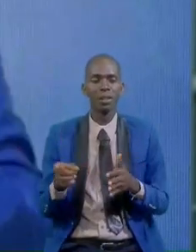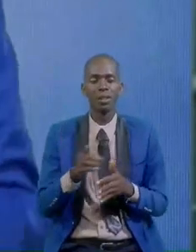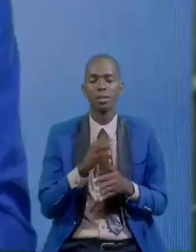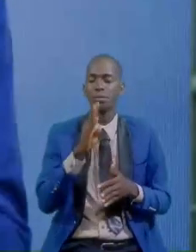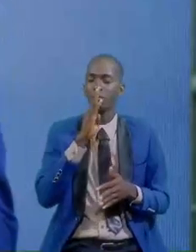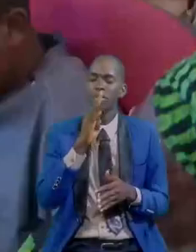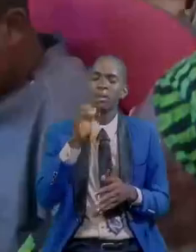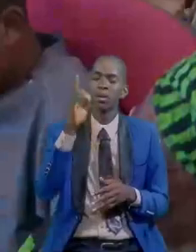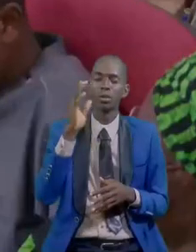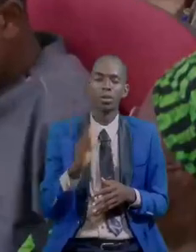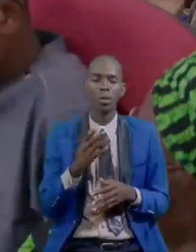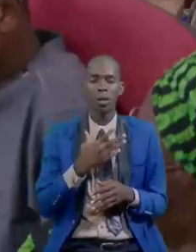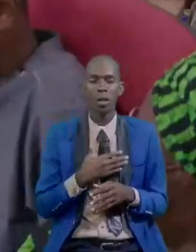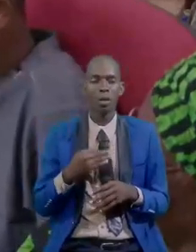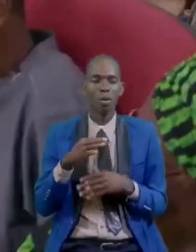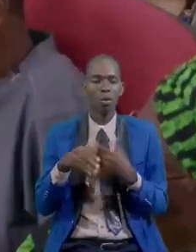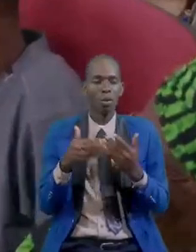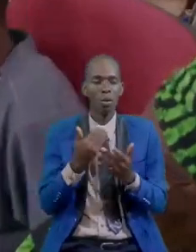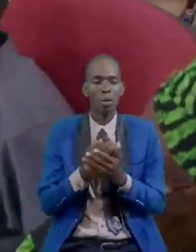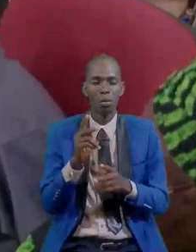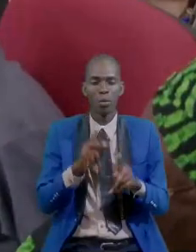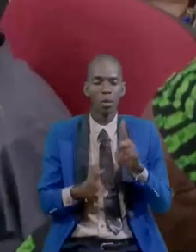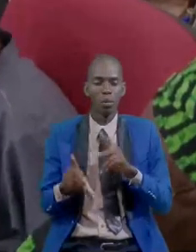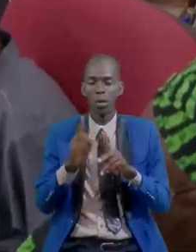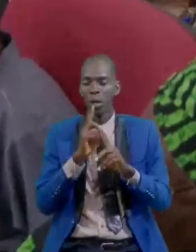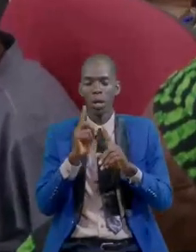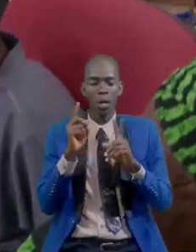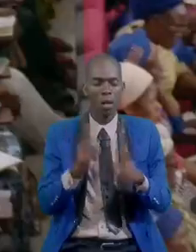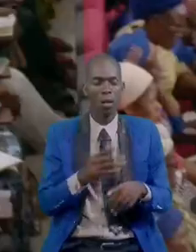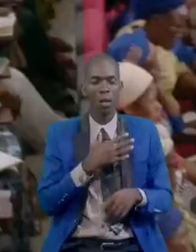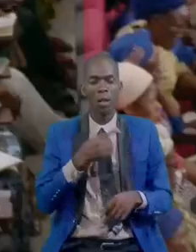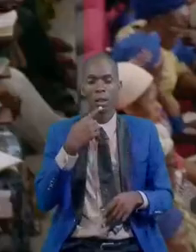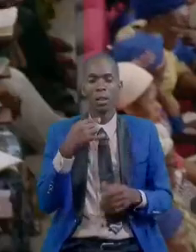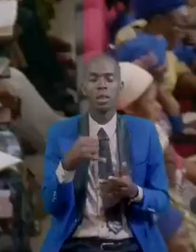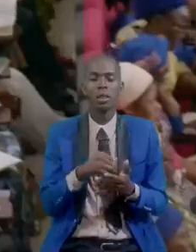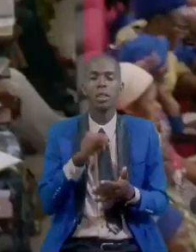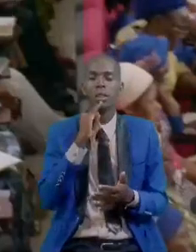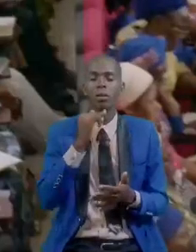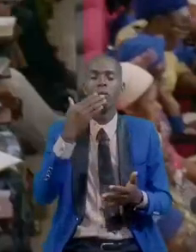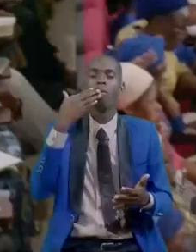Par le feu, c'est lui-là qui sera Dieu. Et tout le peuple répondit, dites-moi.